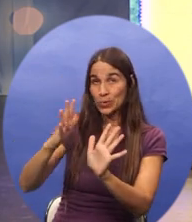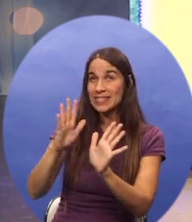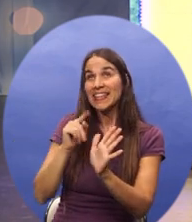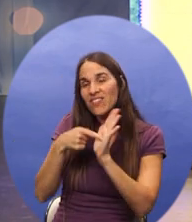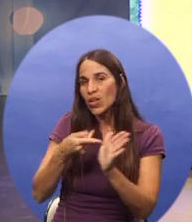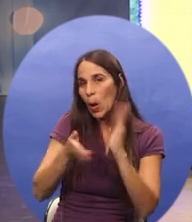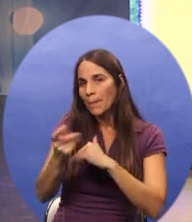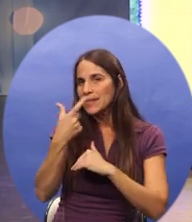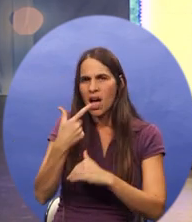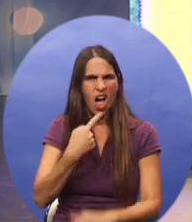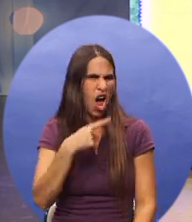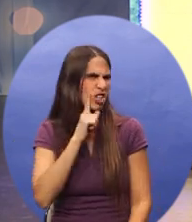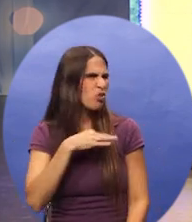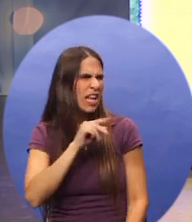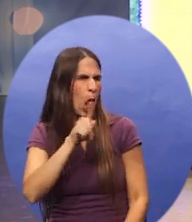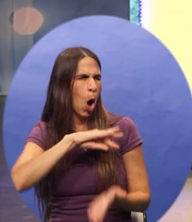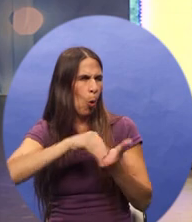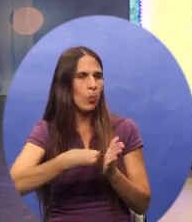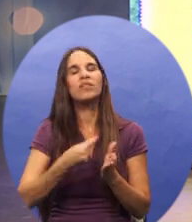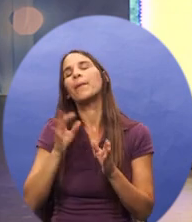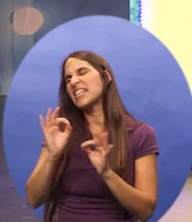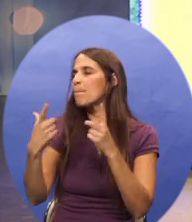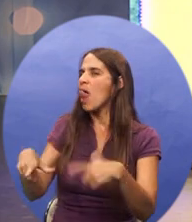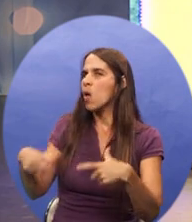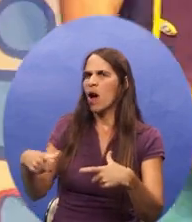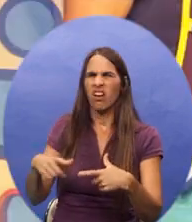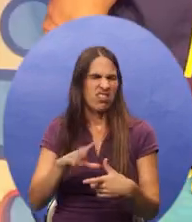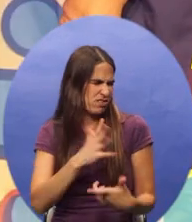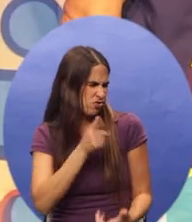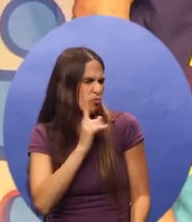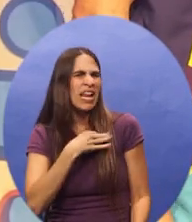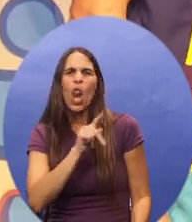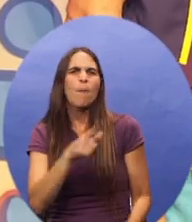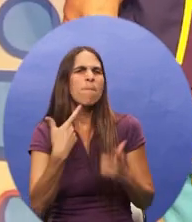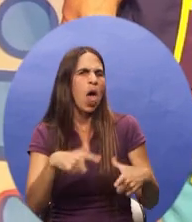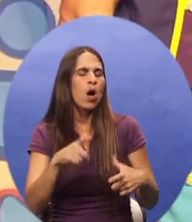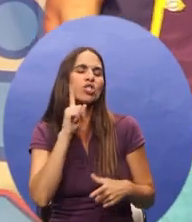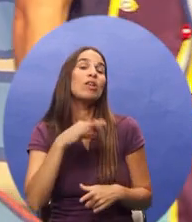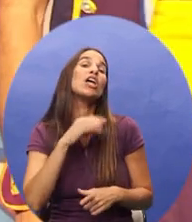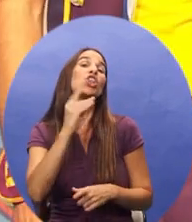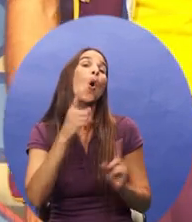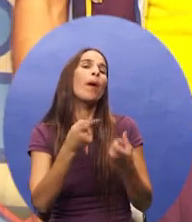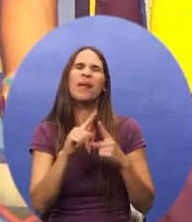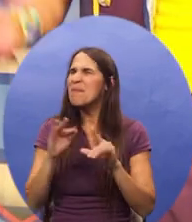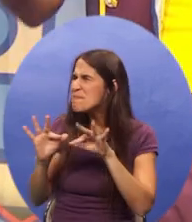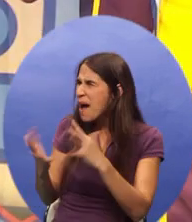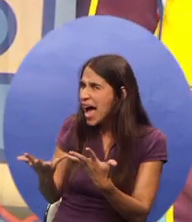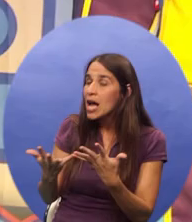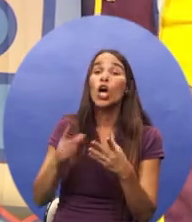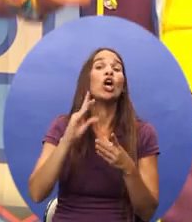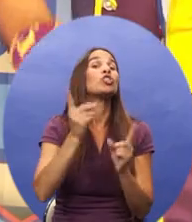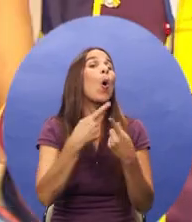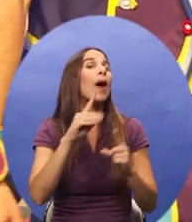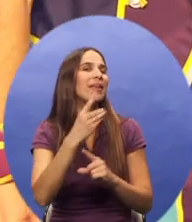שהולכים לפיצה. לא קוראים לי חומוס. כן, כן, בסדר, מלאווח. מה הוא אמר? גם לא קוראים לי מלאווח, קוראים לי דרורמי. מה?